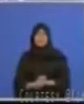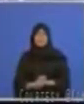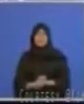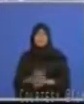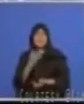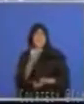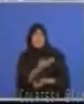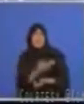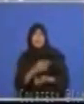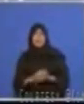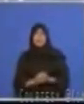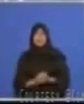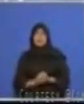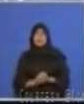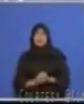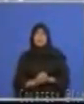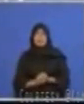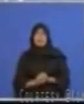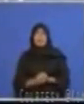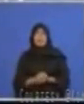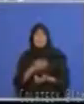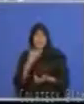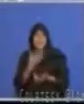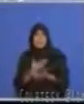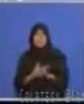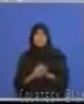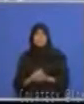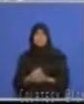Pak andiirman Makasih